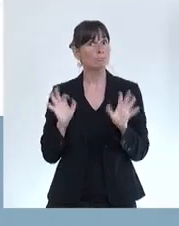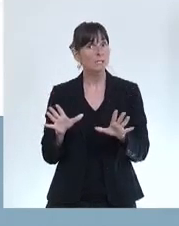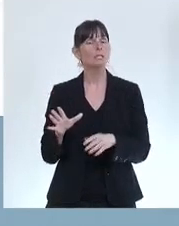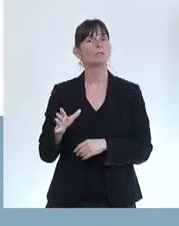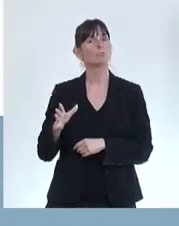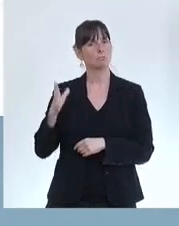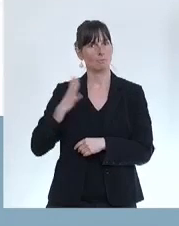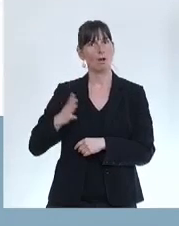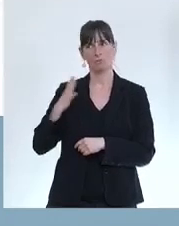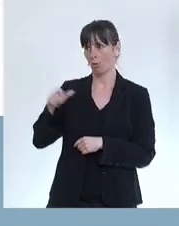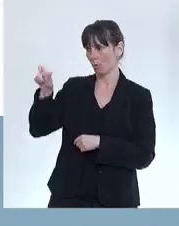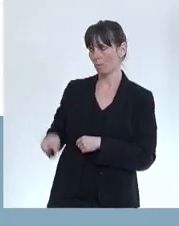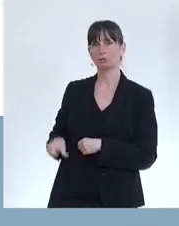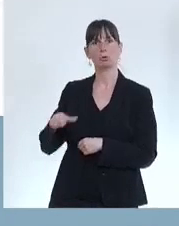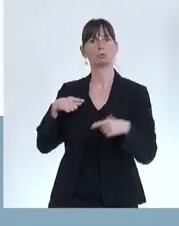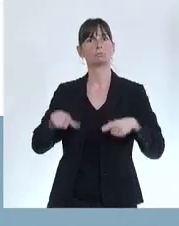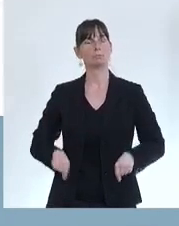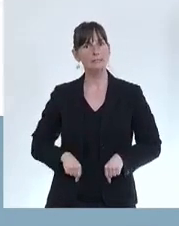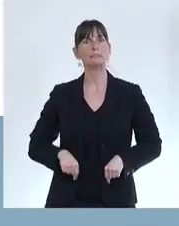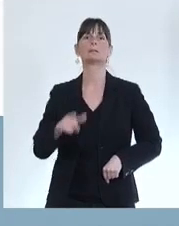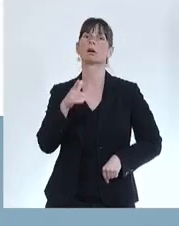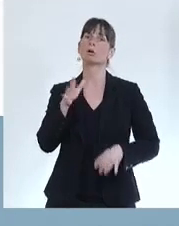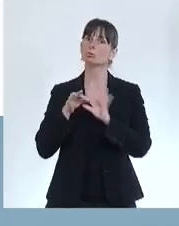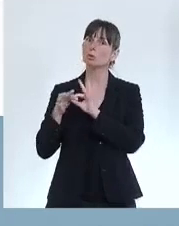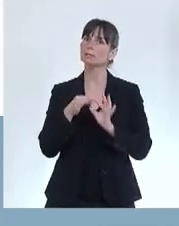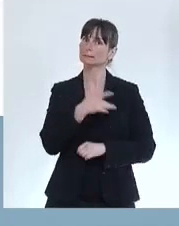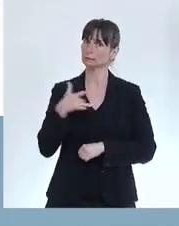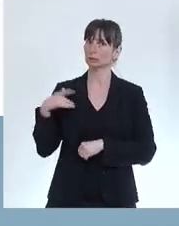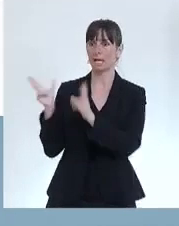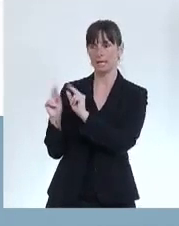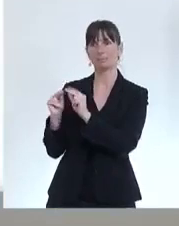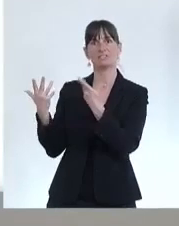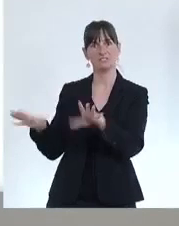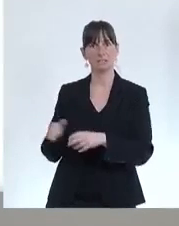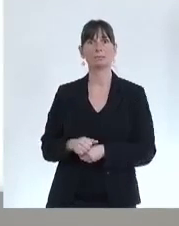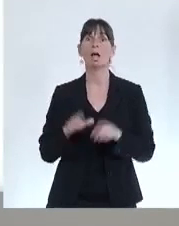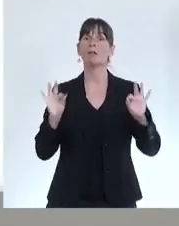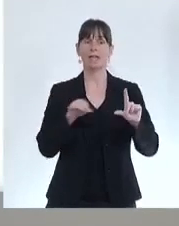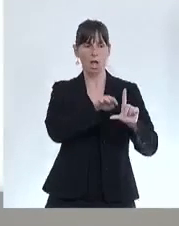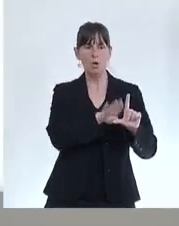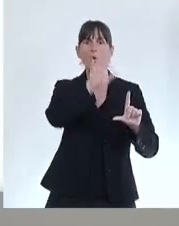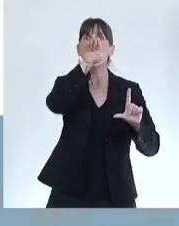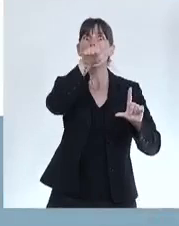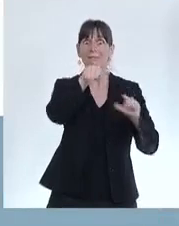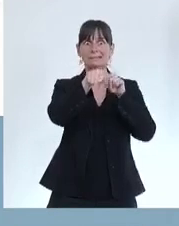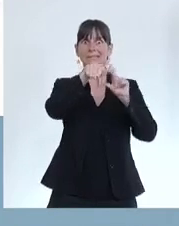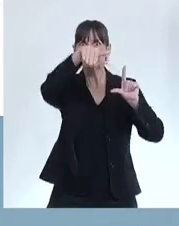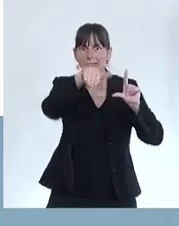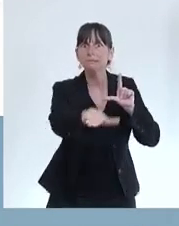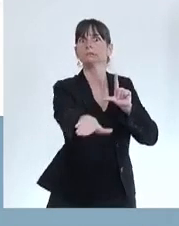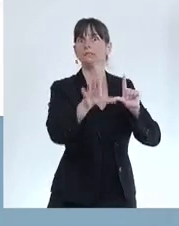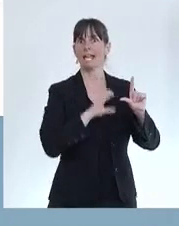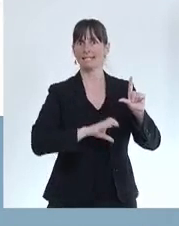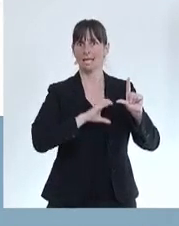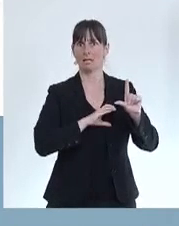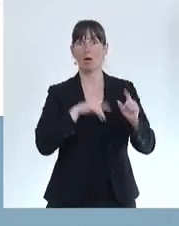très clairement expliqué par le ministre des Solidarités et de la Santé, c'est d'aplatir la courbe. C'est-à-dire de faire en sorte qu'il y ait